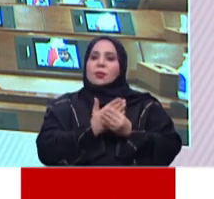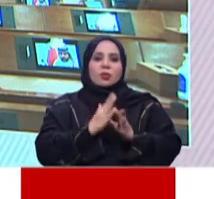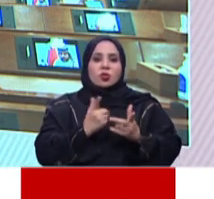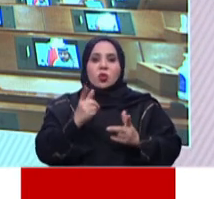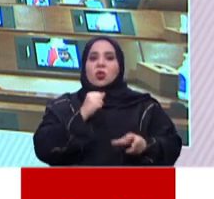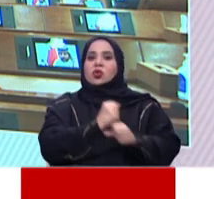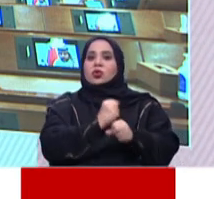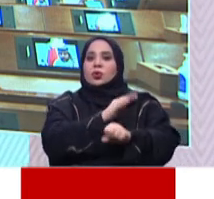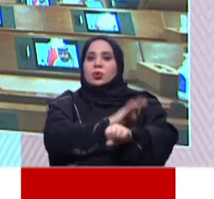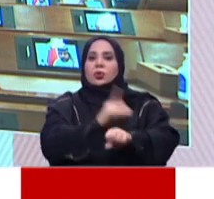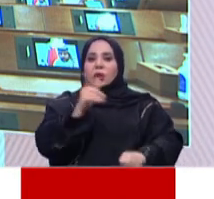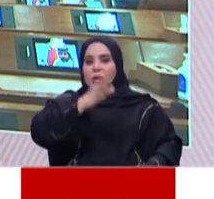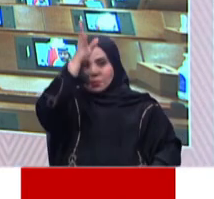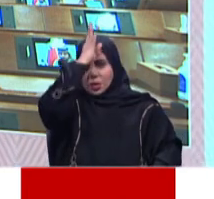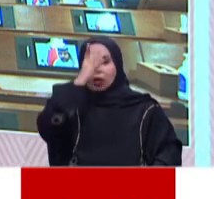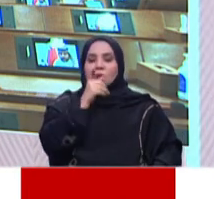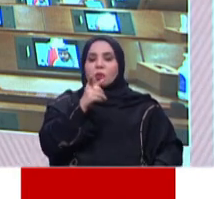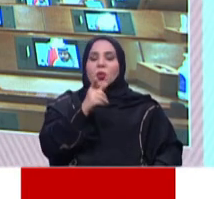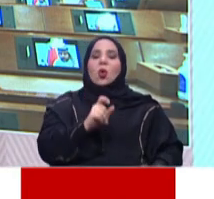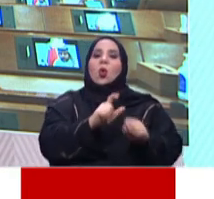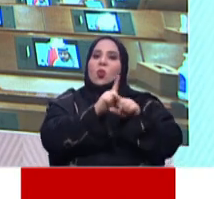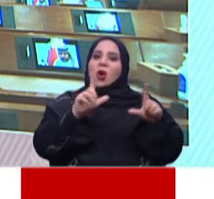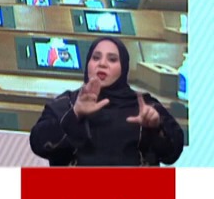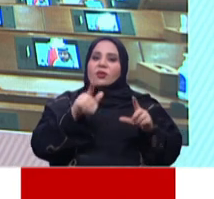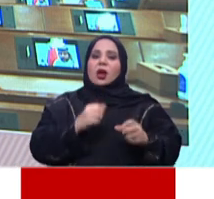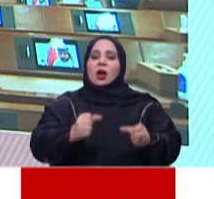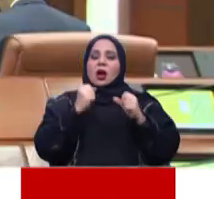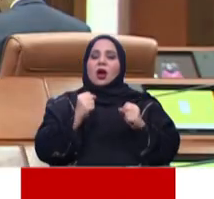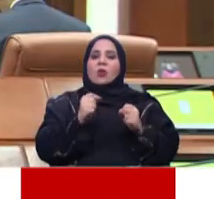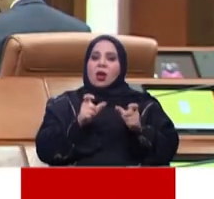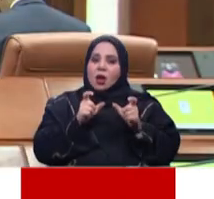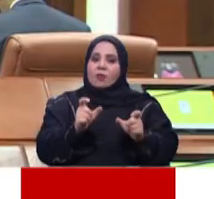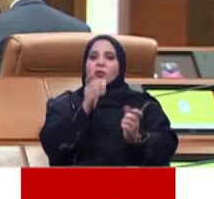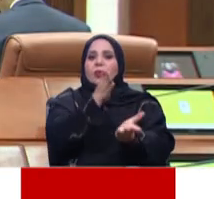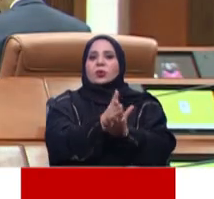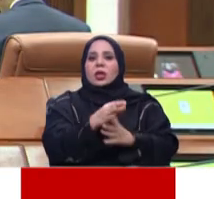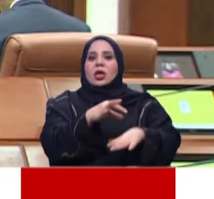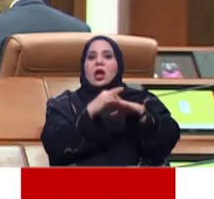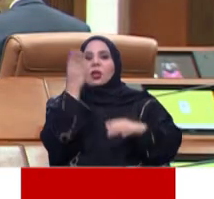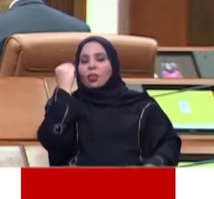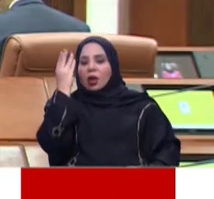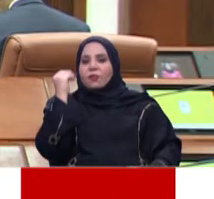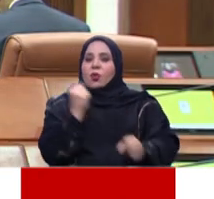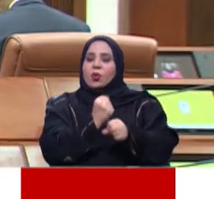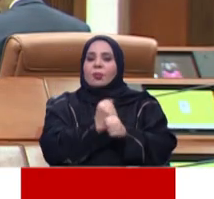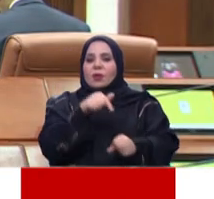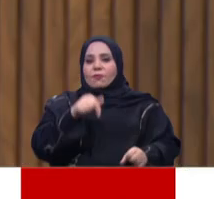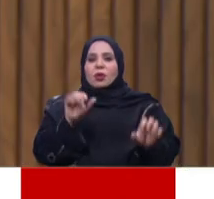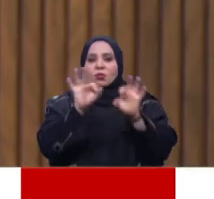على جهود جلالته الرائدة والتي أسهمت في ترسيخ حقوق الإنسان ثقافة وممارسة في المجتمع